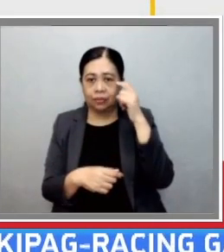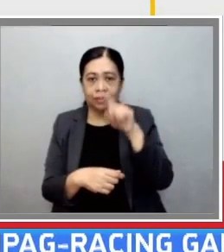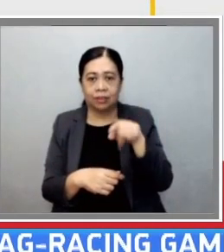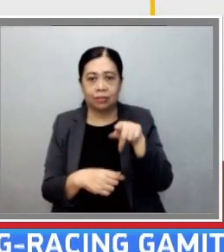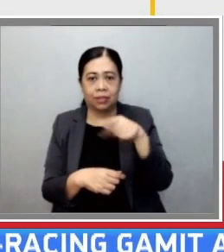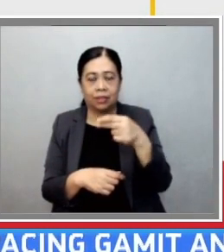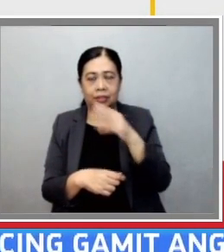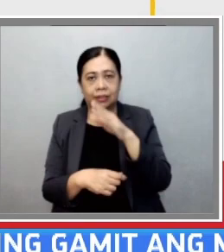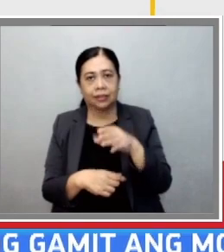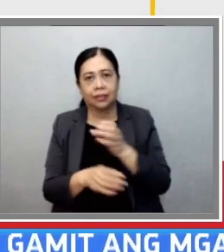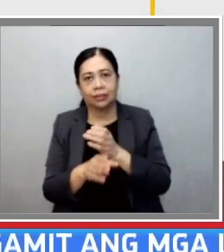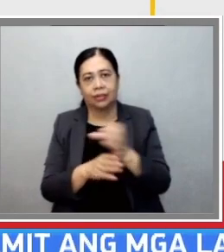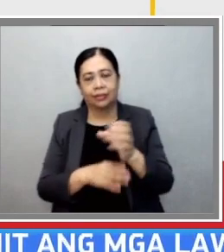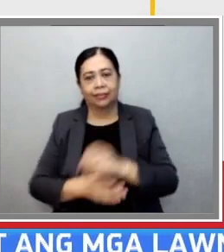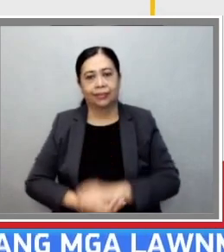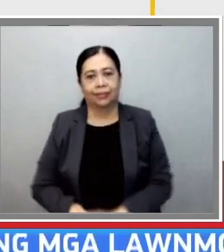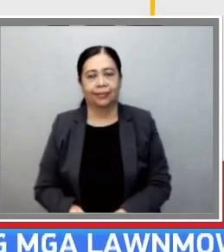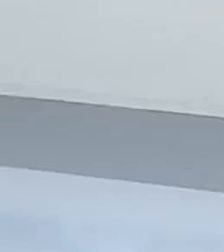cse.gov.ph/career.